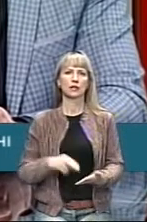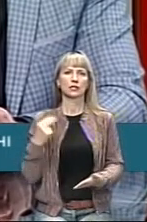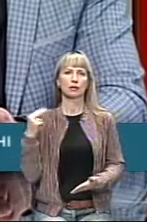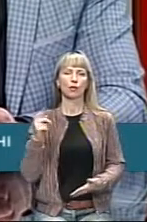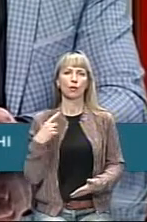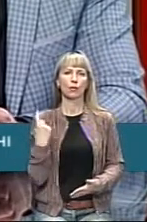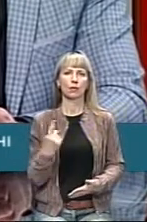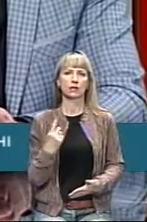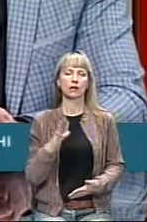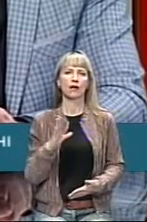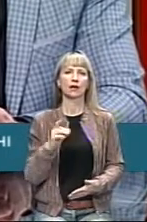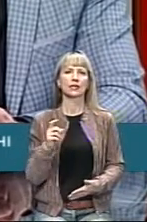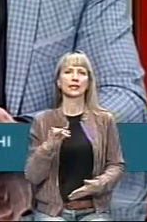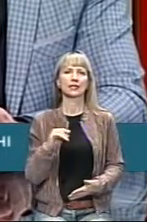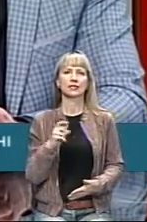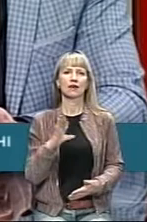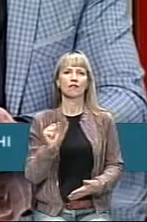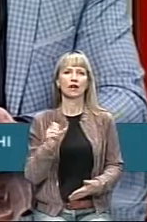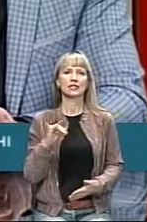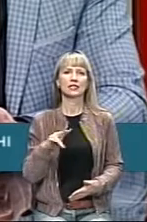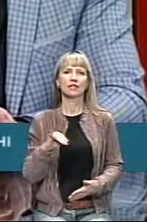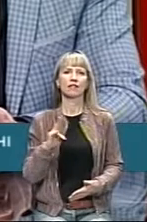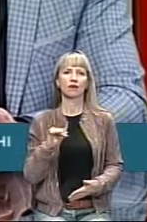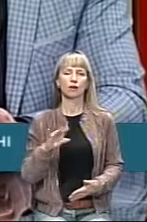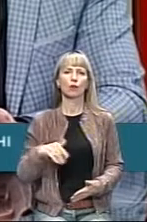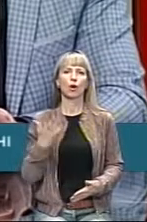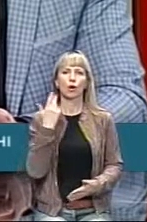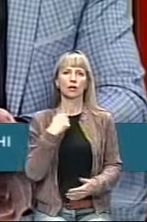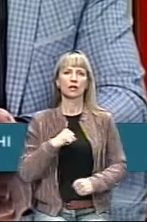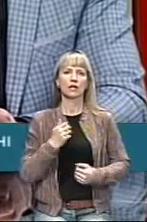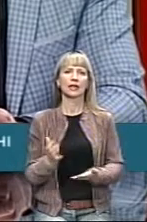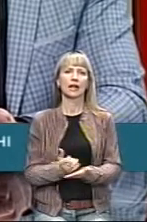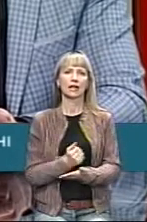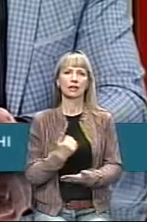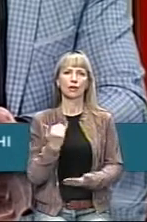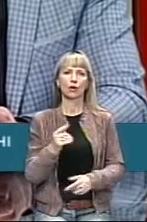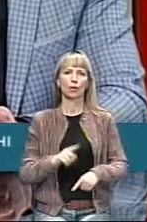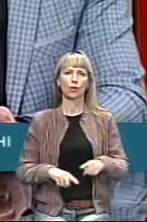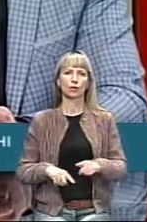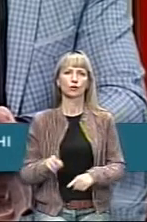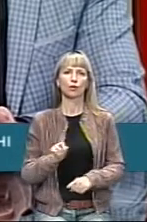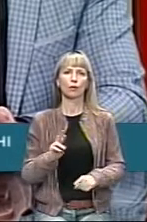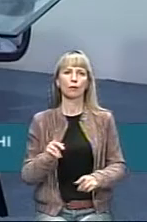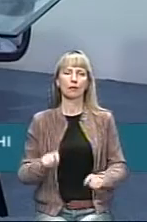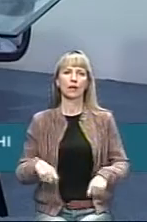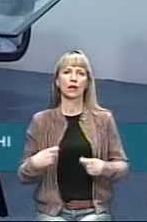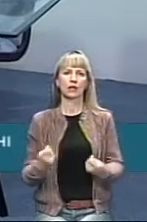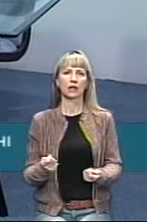Запорізької області, з Васильівки. Але потім, коли ми намагалися знайти якихось його родичів, щоб передати